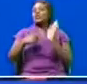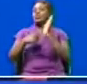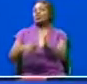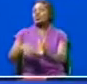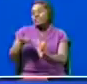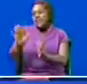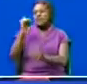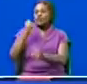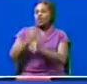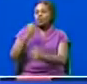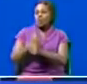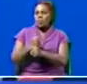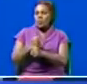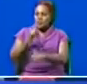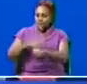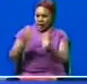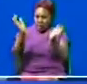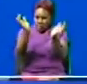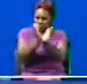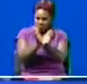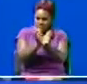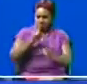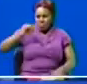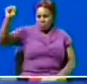kazi. Unajua